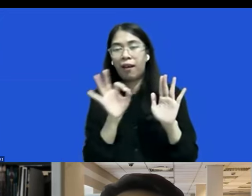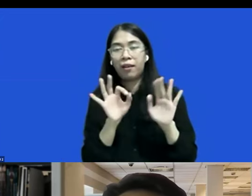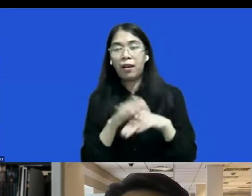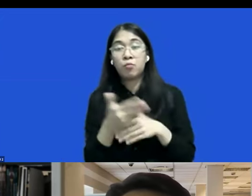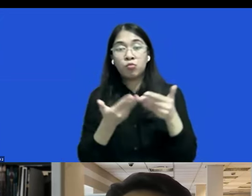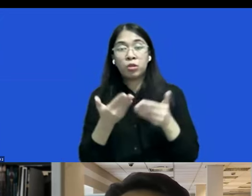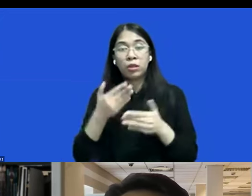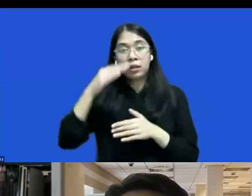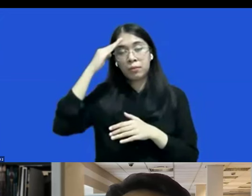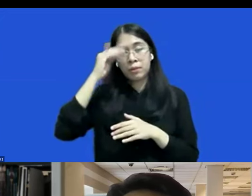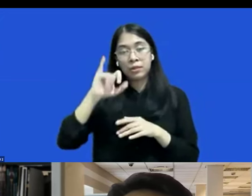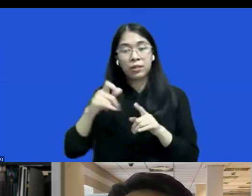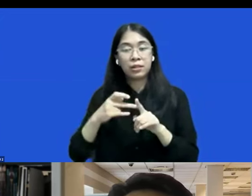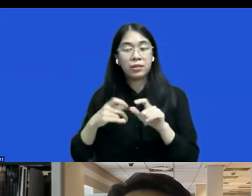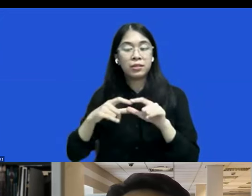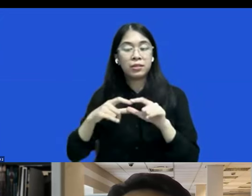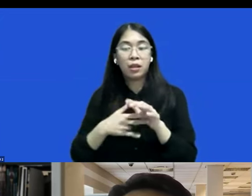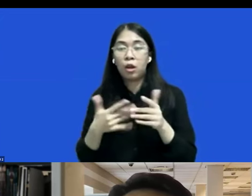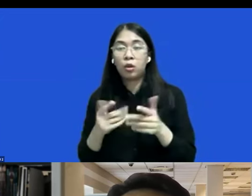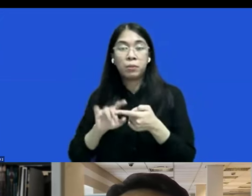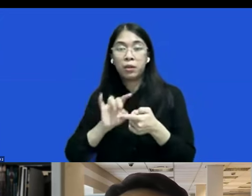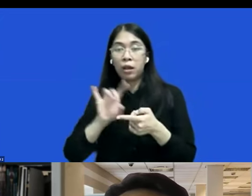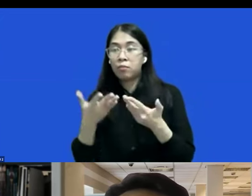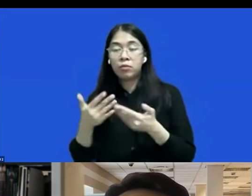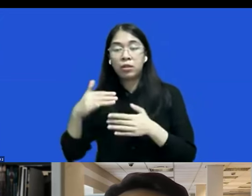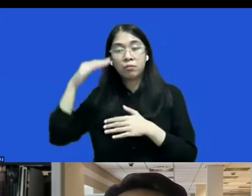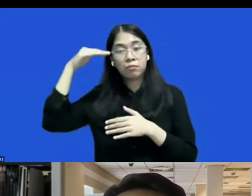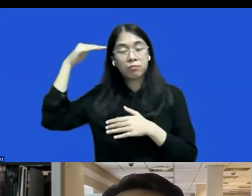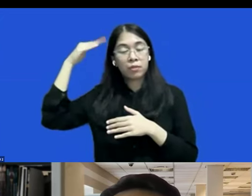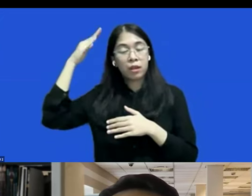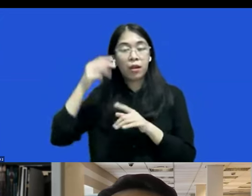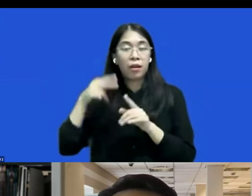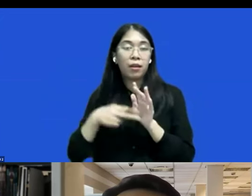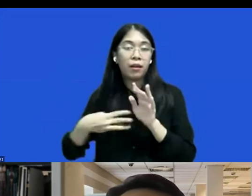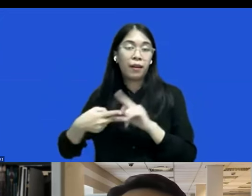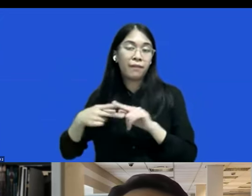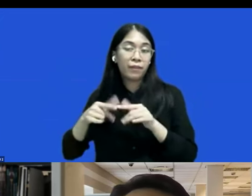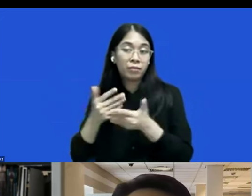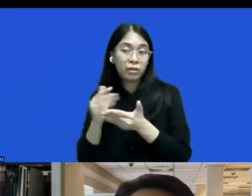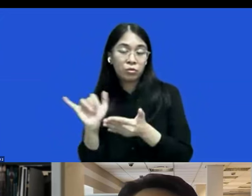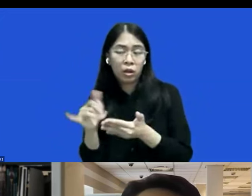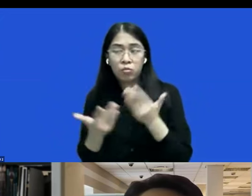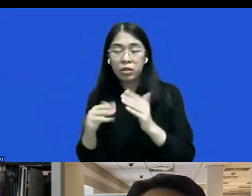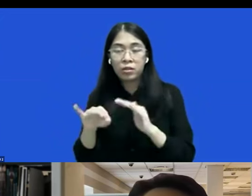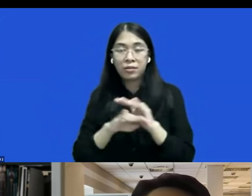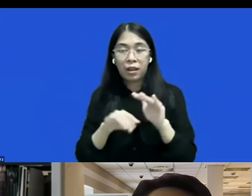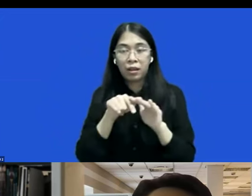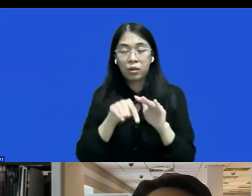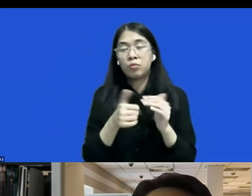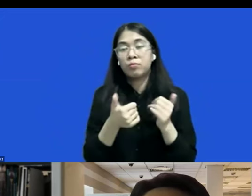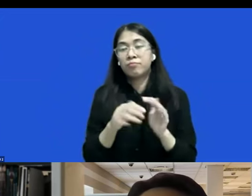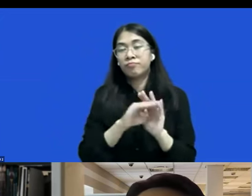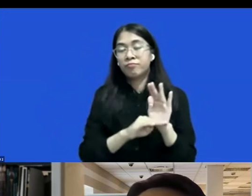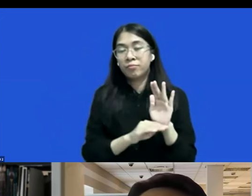juga atau teman-teman yang lain, Mbak Neva bisa sharing apakah standar-standar tersebut juga diatur di